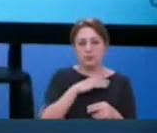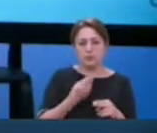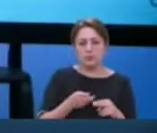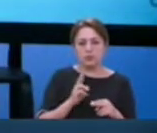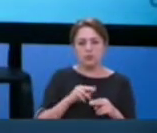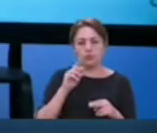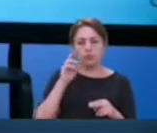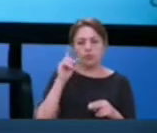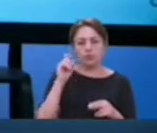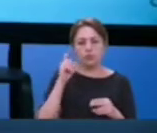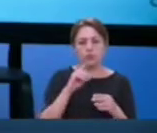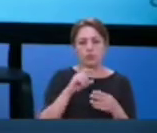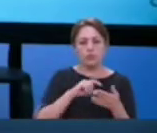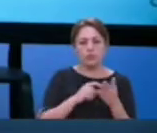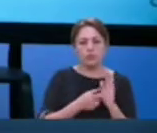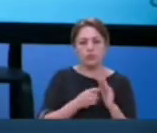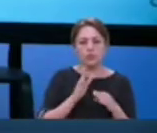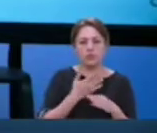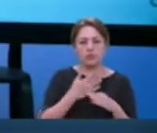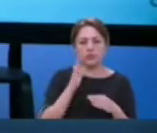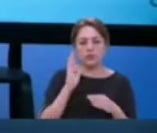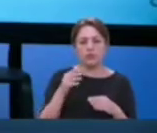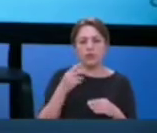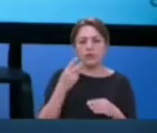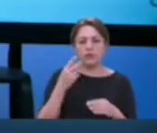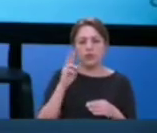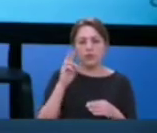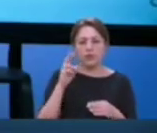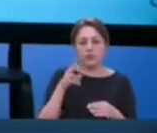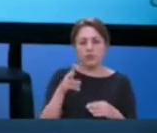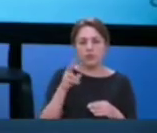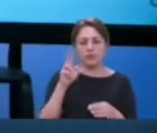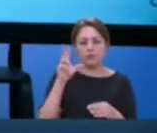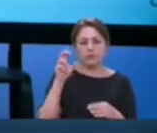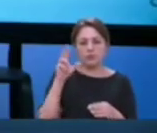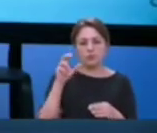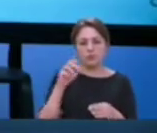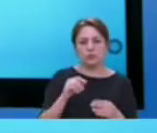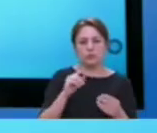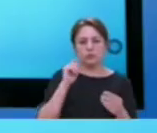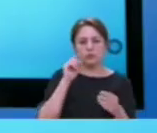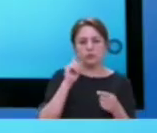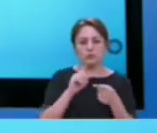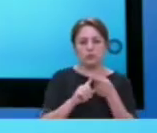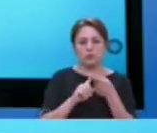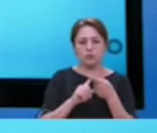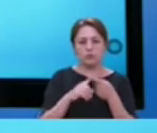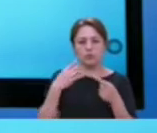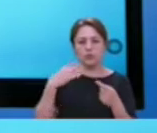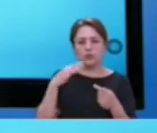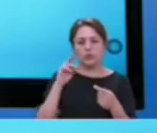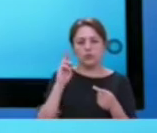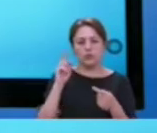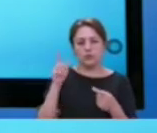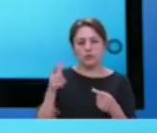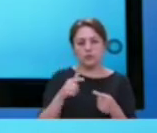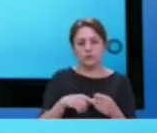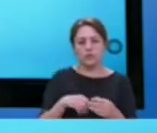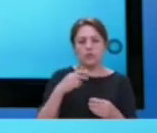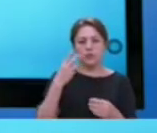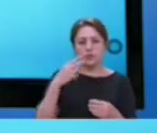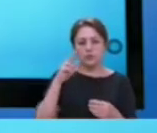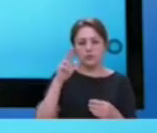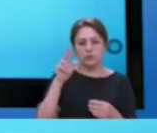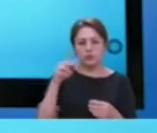xonasigacha ajratib olamiz. Mana 2300 kilogram qo'shib 40 kilogram. Bundan 23 sentimetr 40